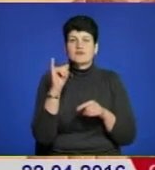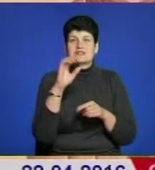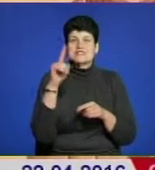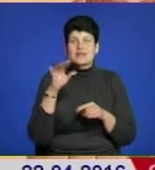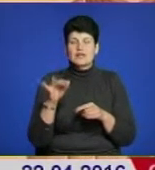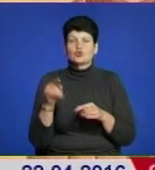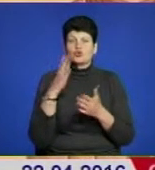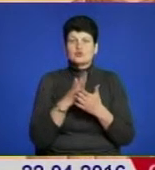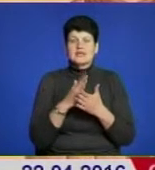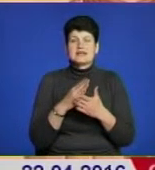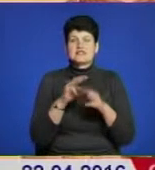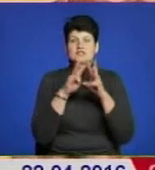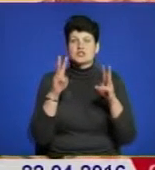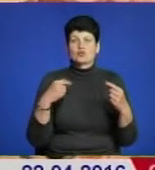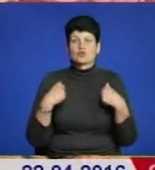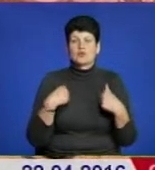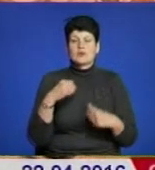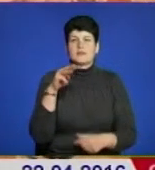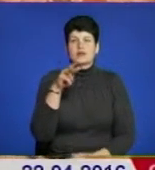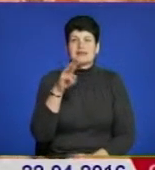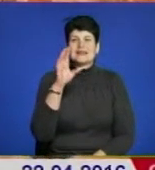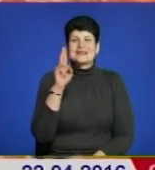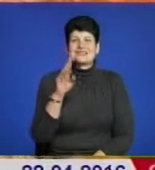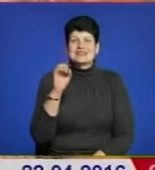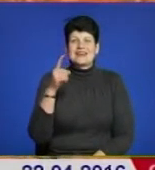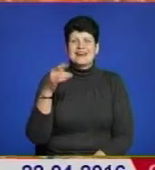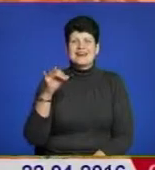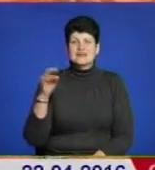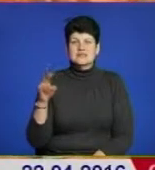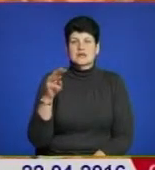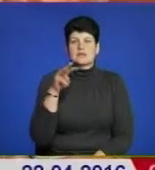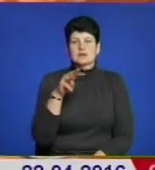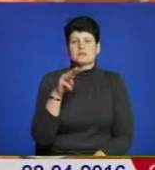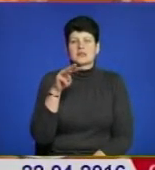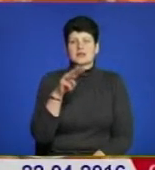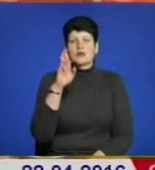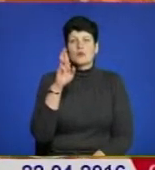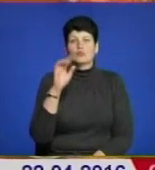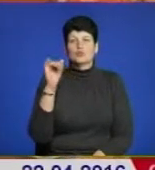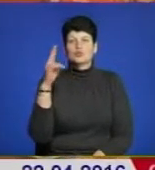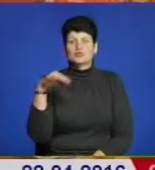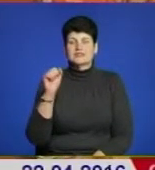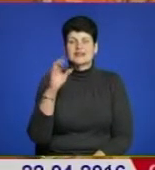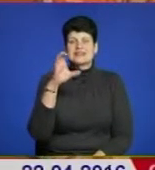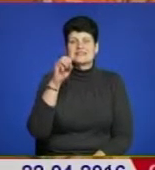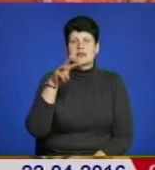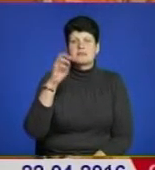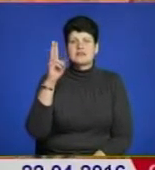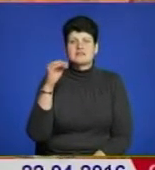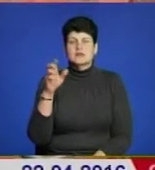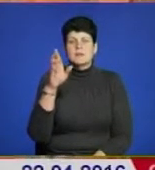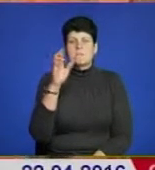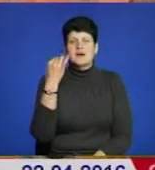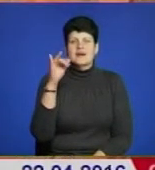зображені священомученики – Миколай Цегельський, Миколай Конрада, Никита Будка, Григорій Хомишин, Яким Сеньківський, Віталій Байрак,